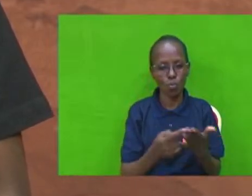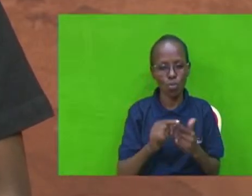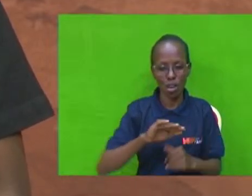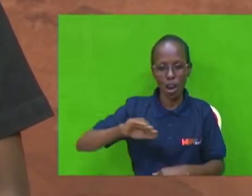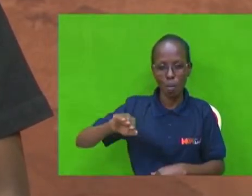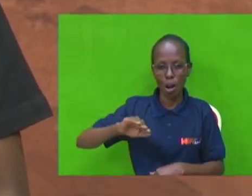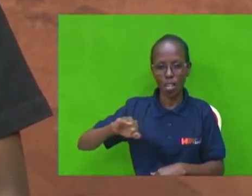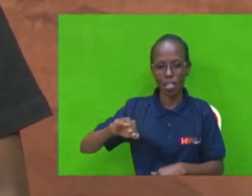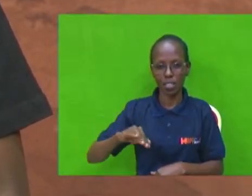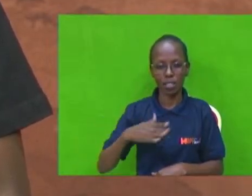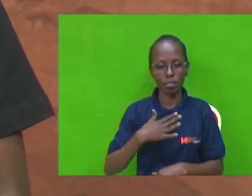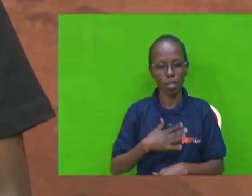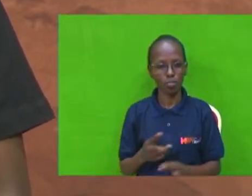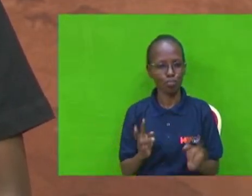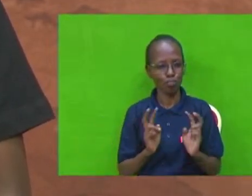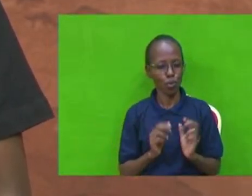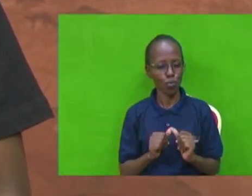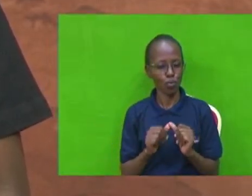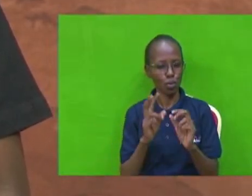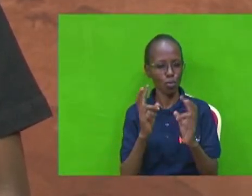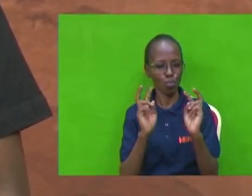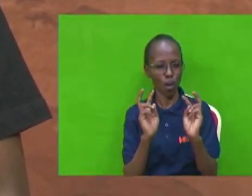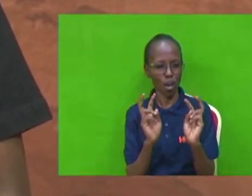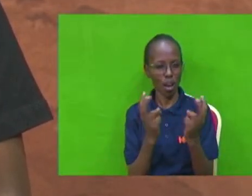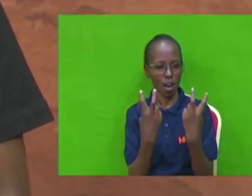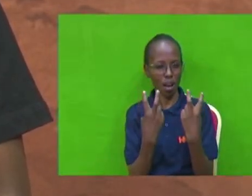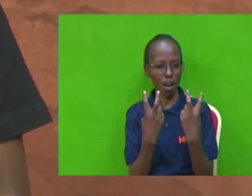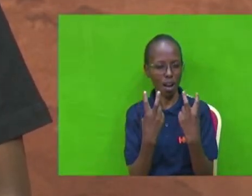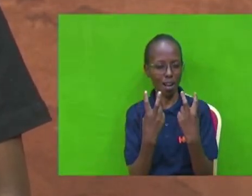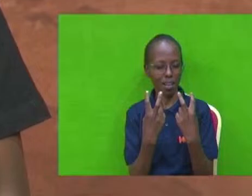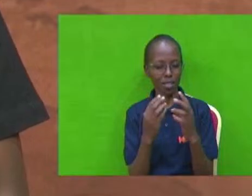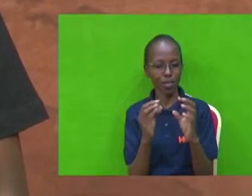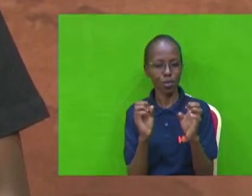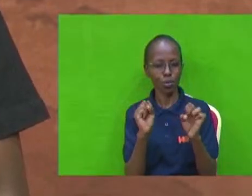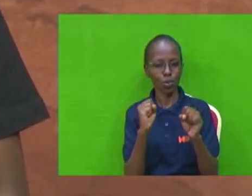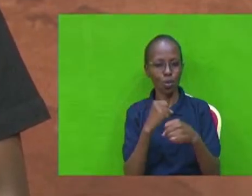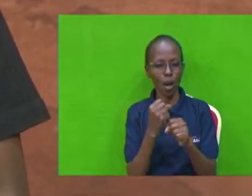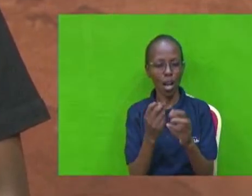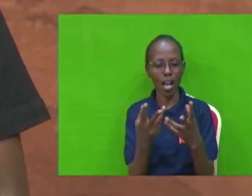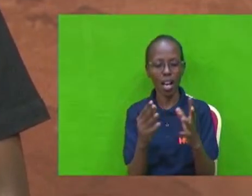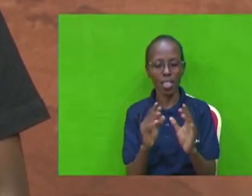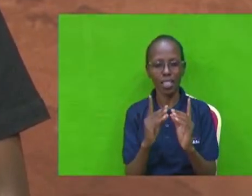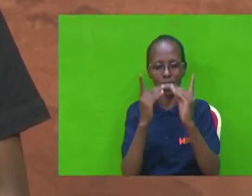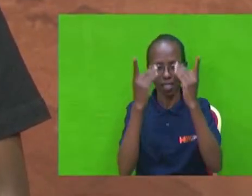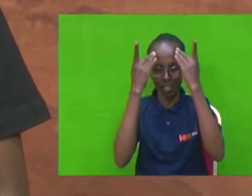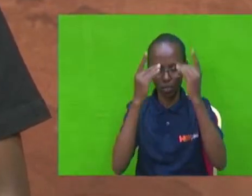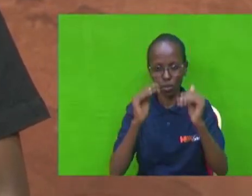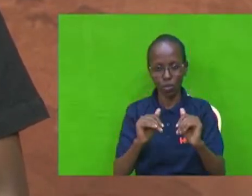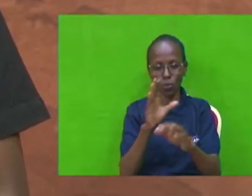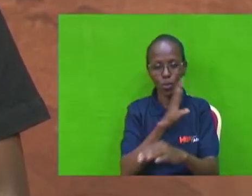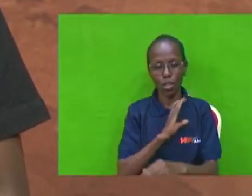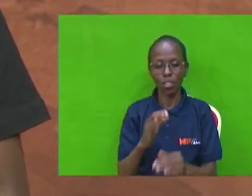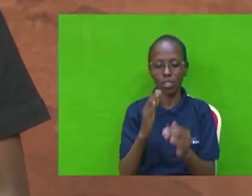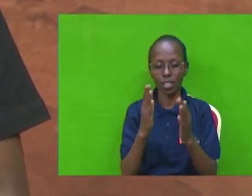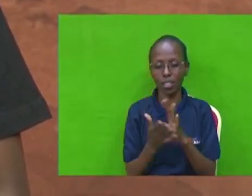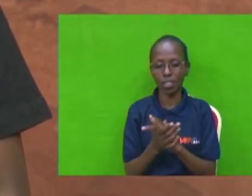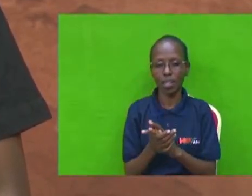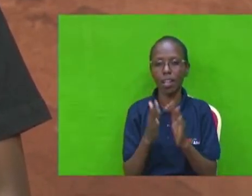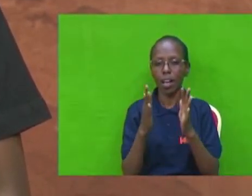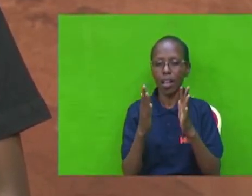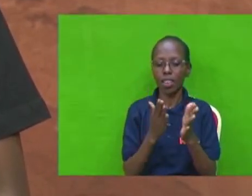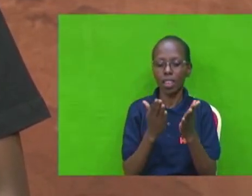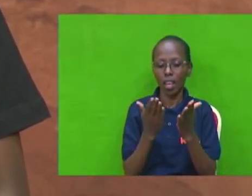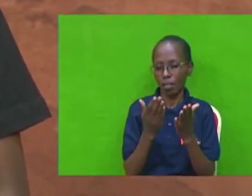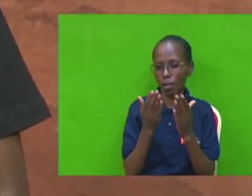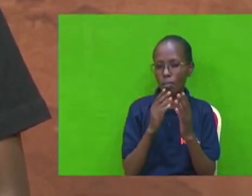lililosalia. Tegea ili ufanye uamuzi wa kukutana na Kristo. Kristo yuaja hivi karibuni. Mtu wa Mungu ametoka mbali kwa